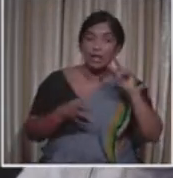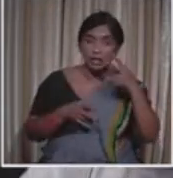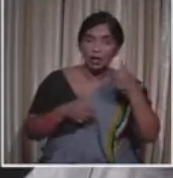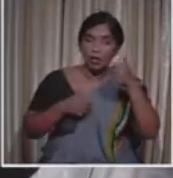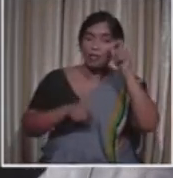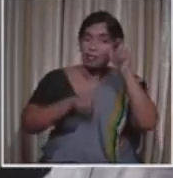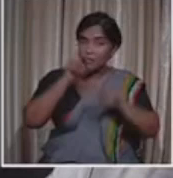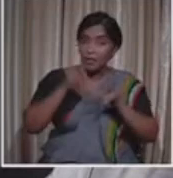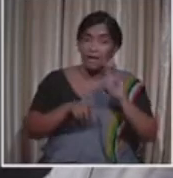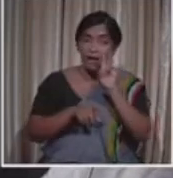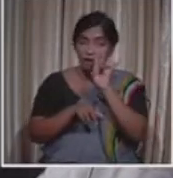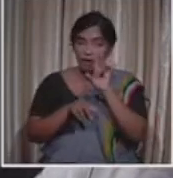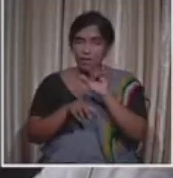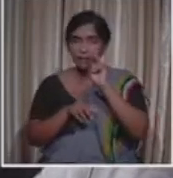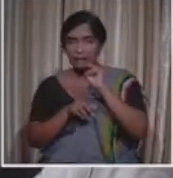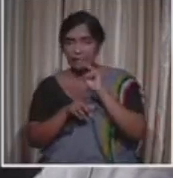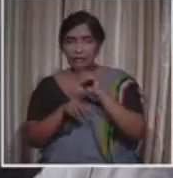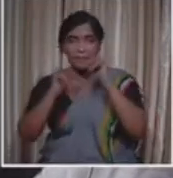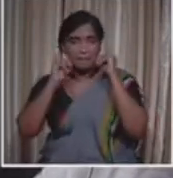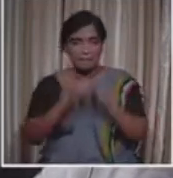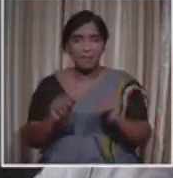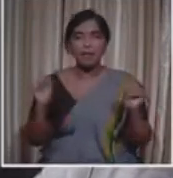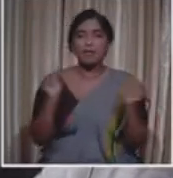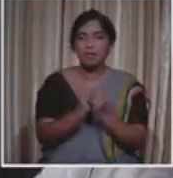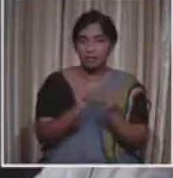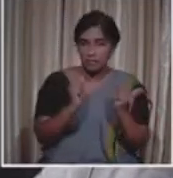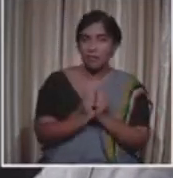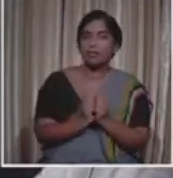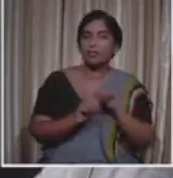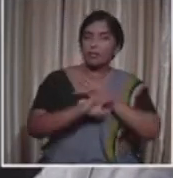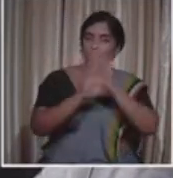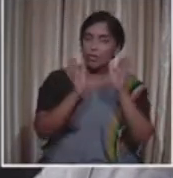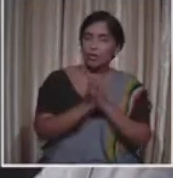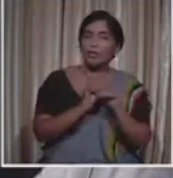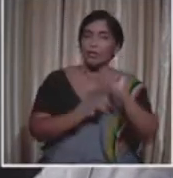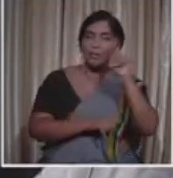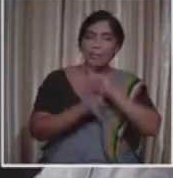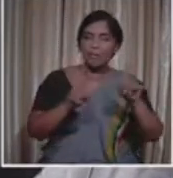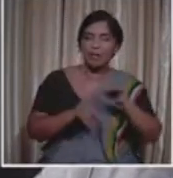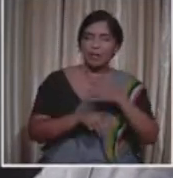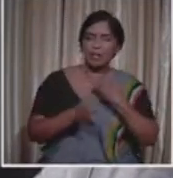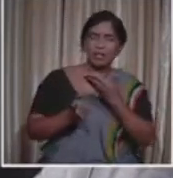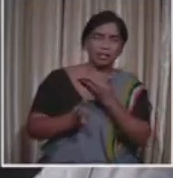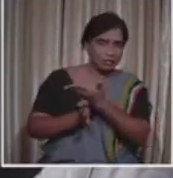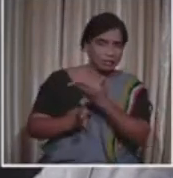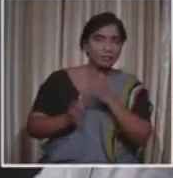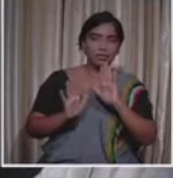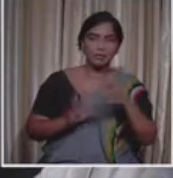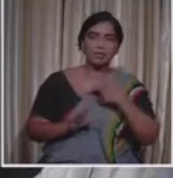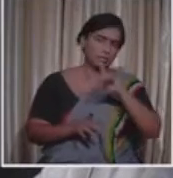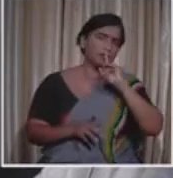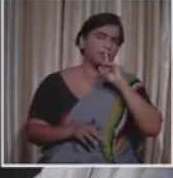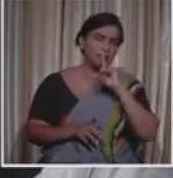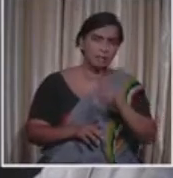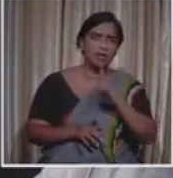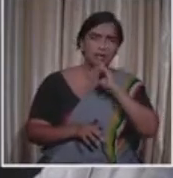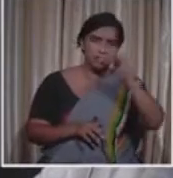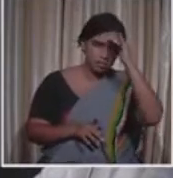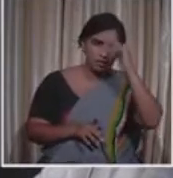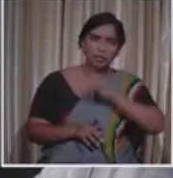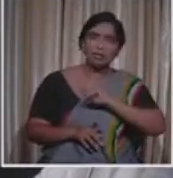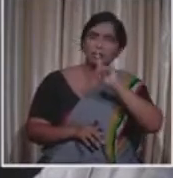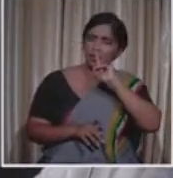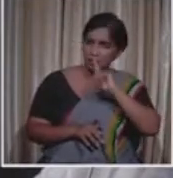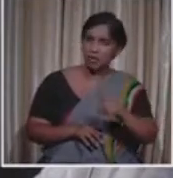200ක් හොඳ මිනිස්සු ඉන්නවා. හැබැයි මේ 25ක් 30ක් කරන නොමනා ක්‍රියා නිසා තමයි මේ සම්පූර්ණ සභාවම ජනතා අපසාදයට පත් වෙලා තියෙන්නේ. මම ඔබතුමාට යෝජනා කරනවා, කතානායකතුමාට යෝජනා